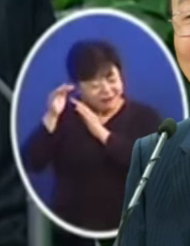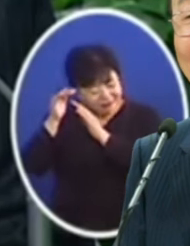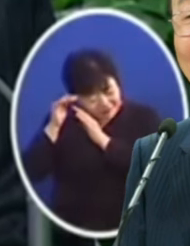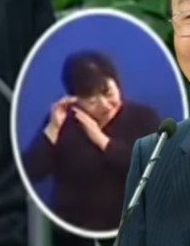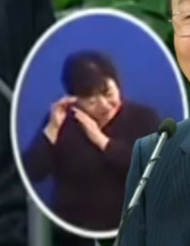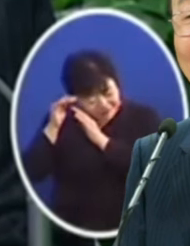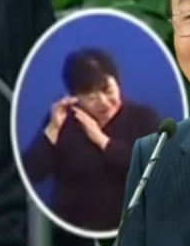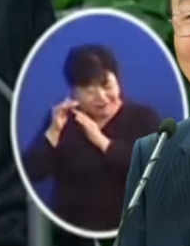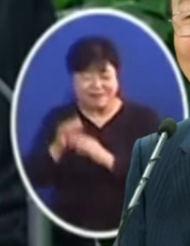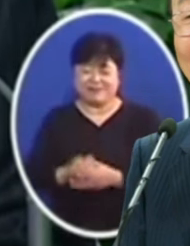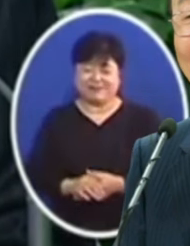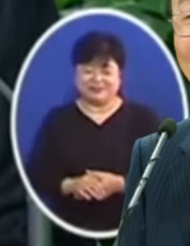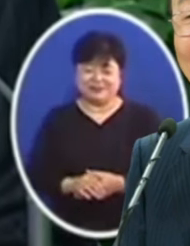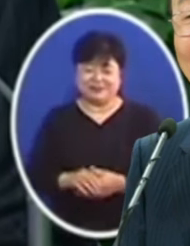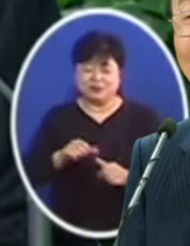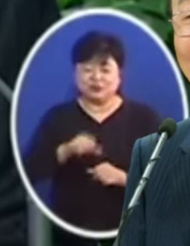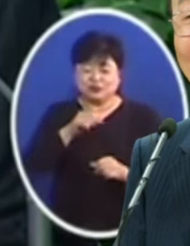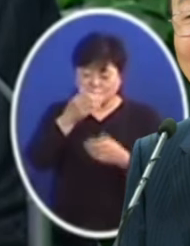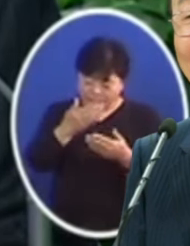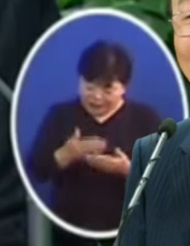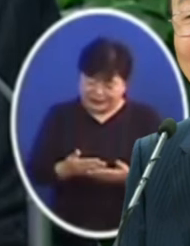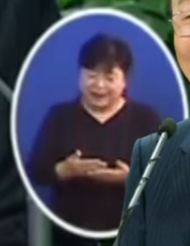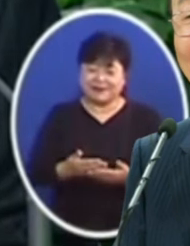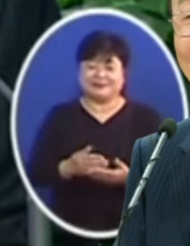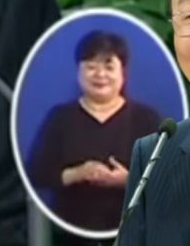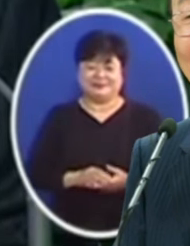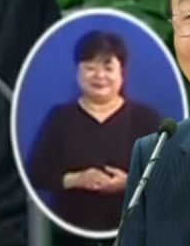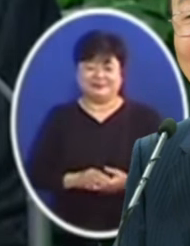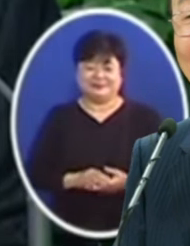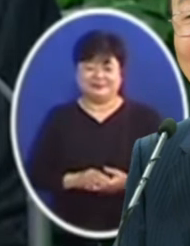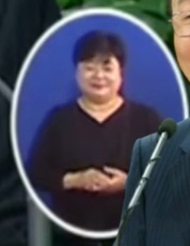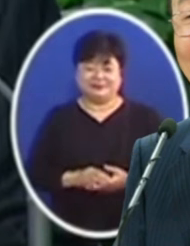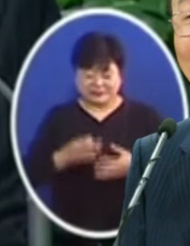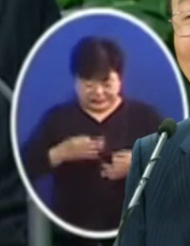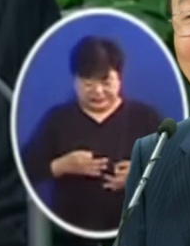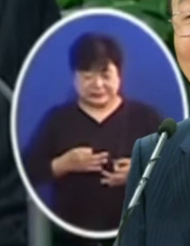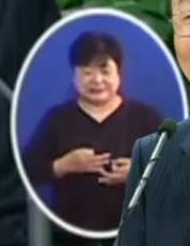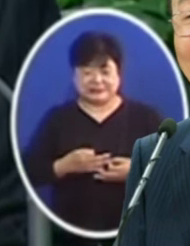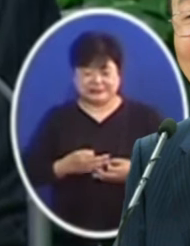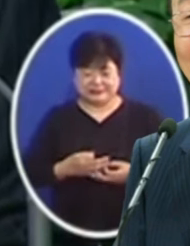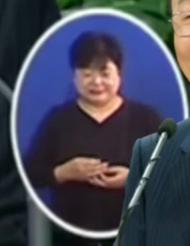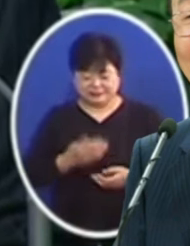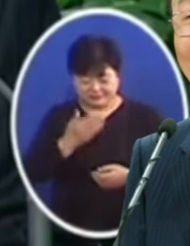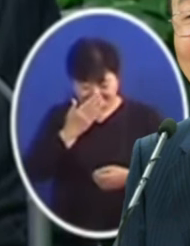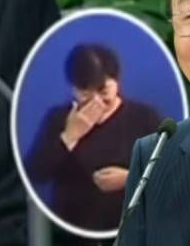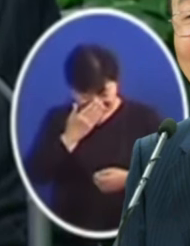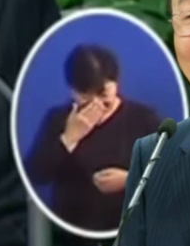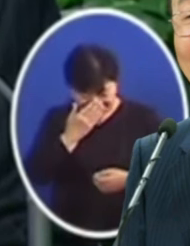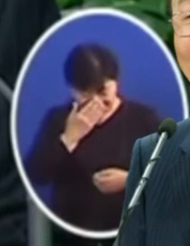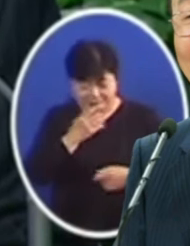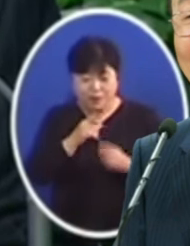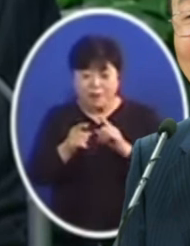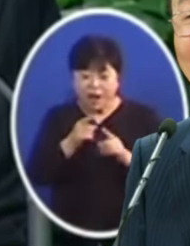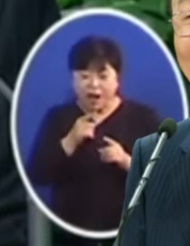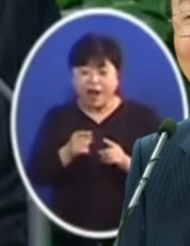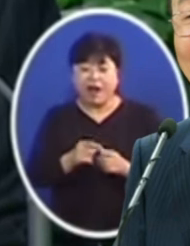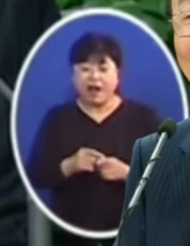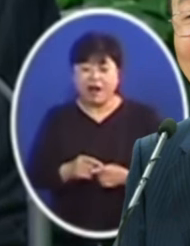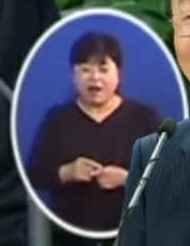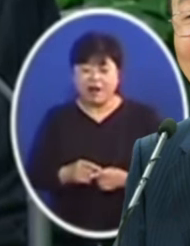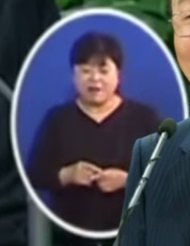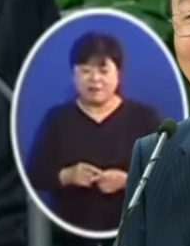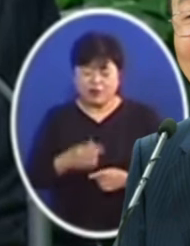기울이고 충고를 들어서 자기를 비춰보는 것입니다. 다른 사람의 충고가 마음에